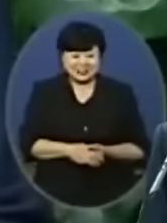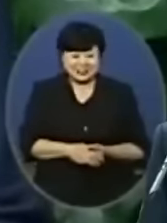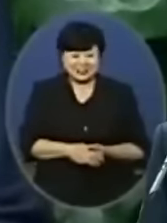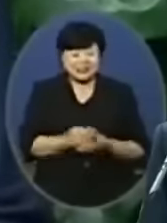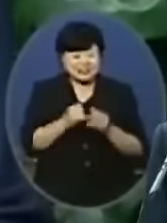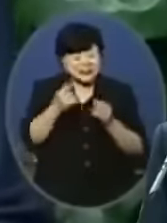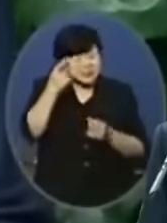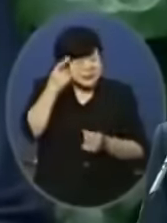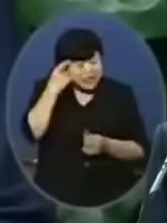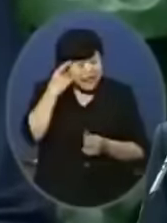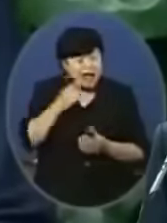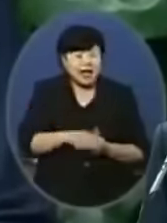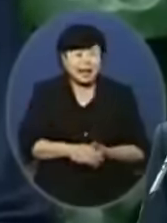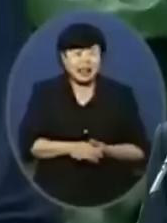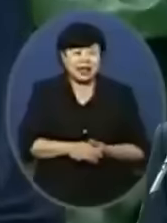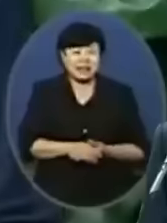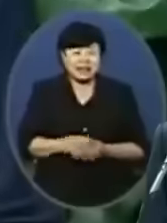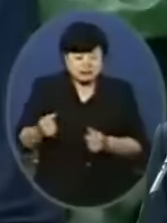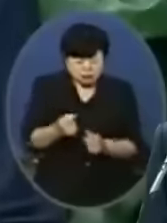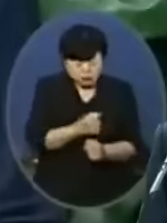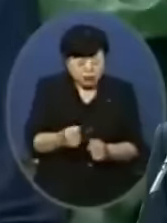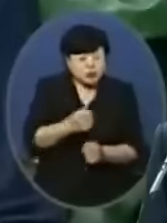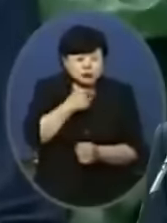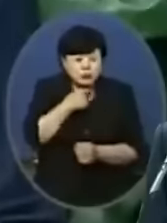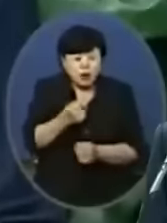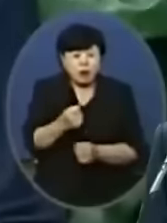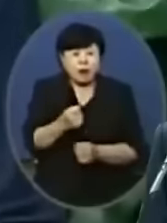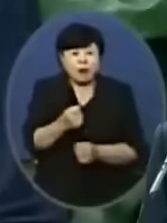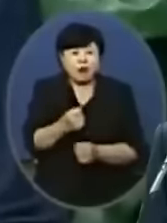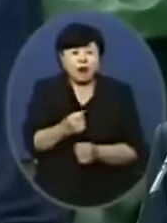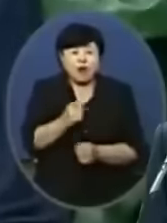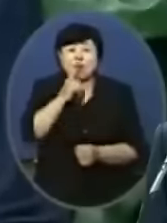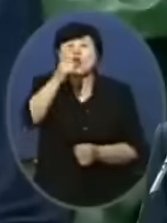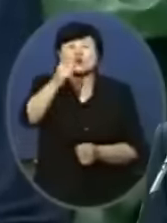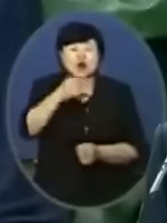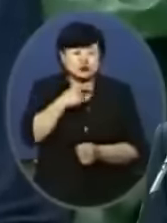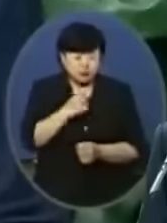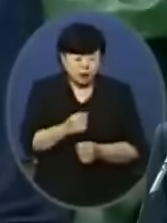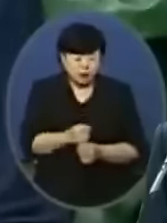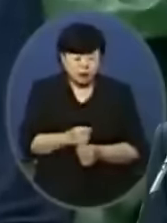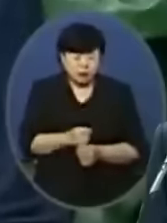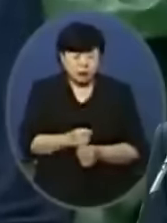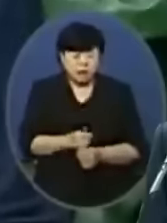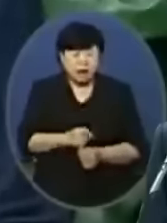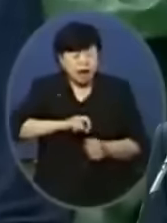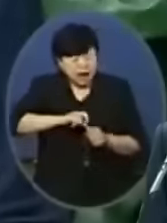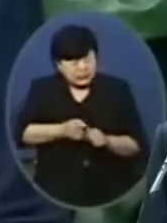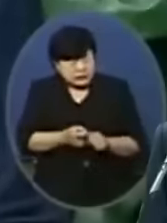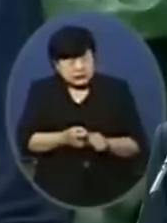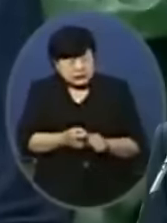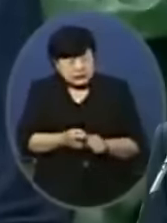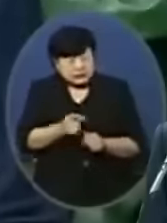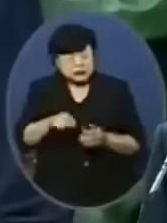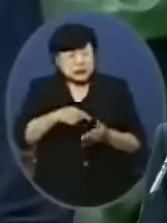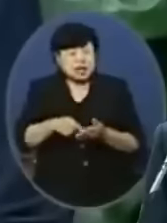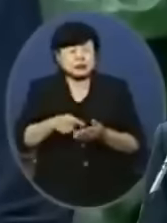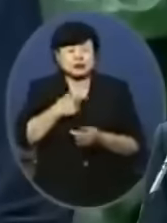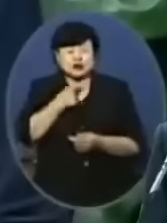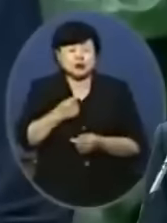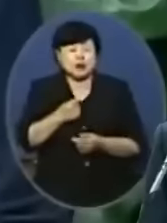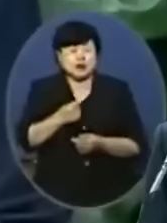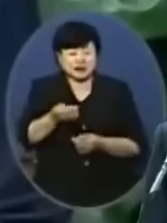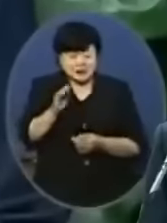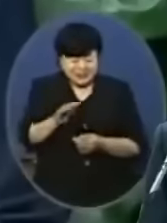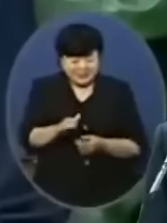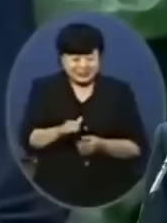우리 인간의 생각으로는 쥐어박아버리고 고소하고 강제라도 보복을 하기를 원치 않습니까?